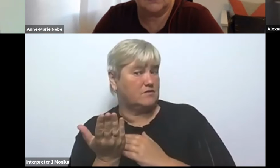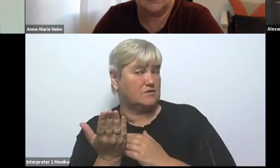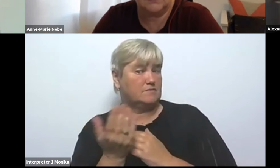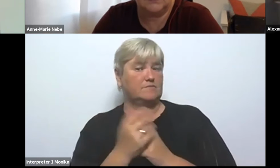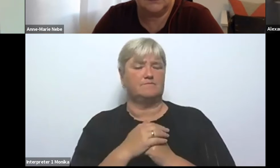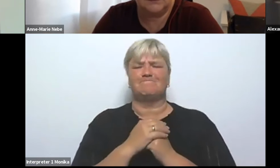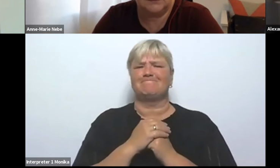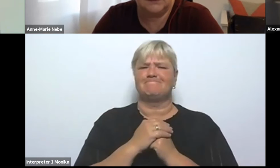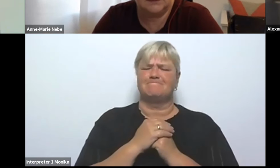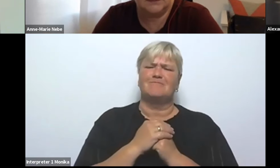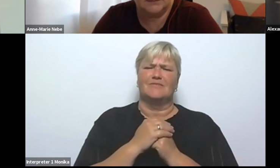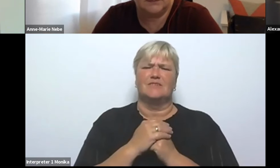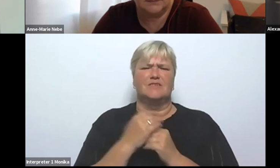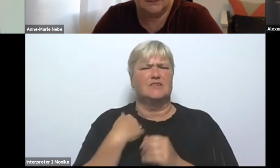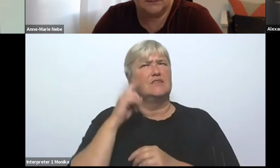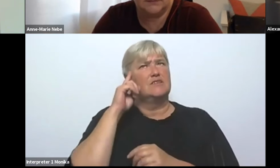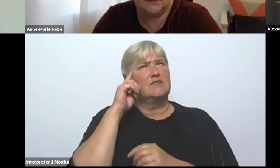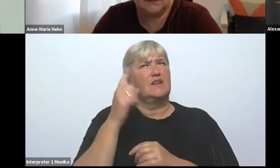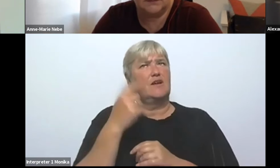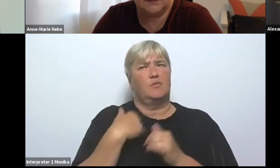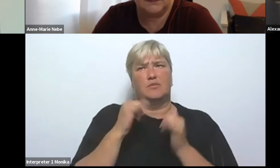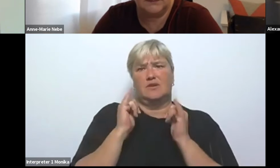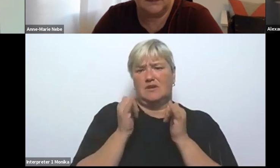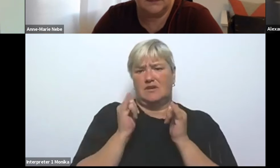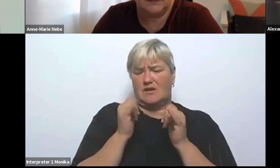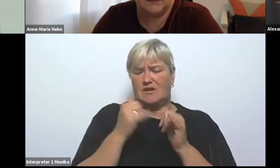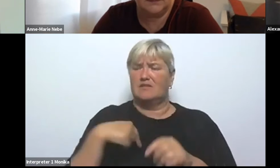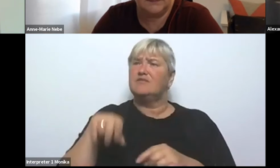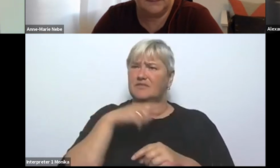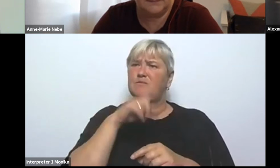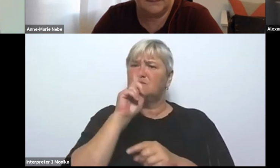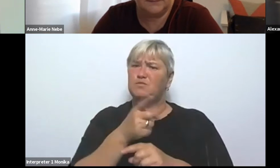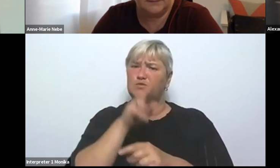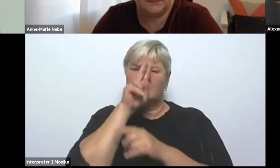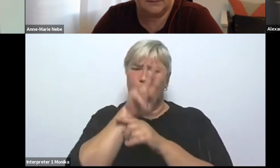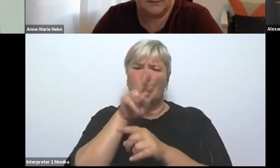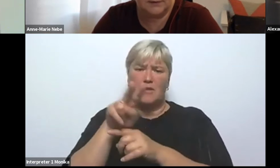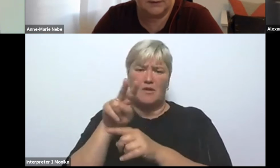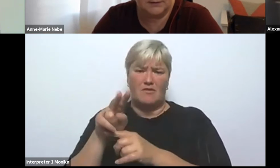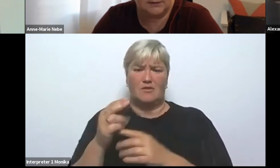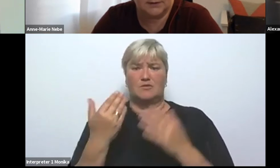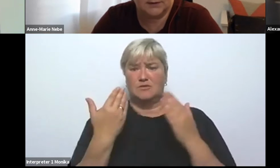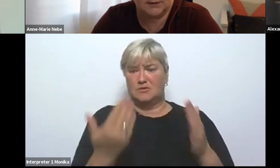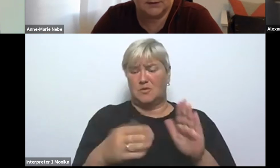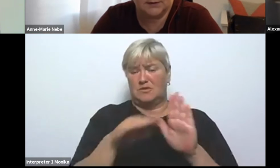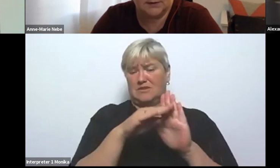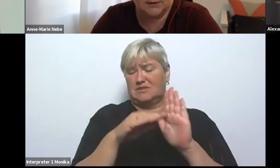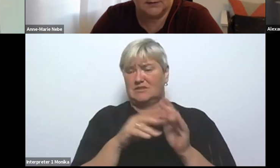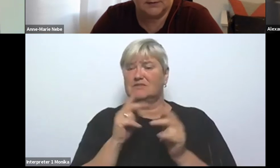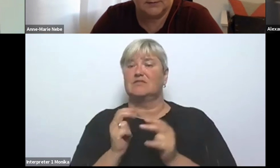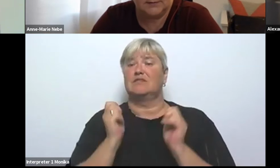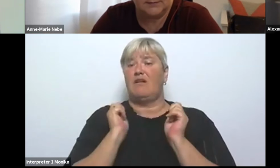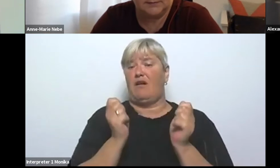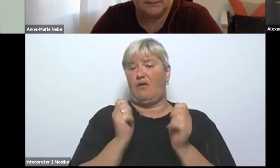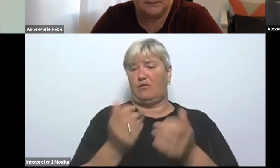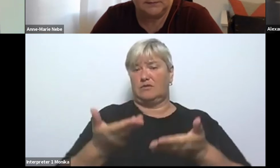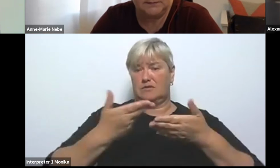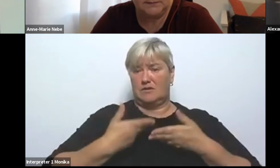Ja, ich denke schon. Also wir zum einen, klar müssen wir überwachen, das ist unser gesetzlicher Auftrag. Für uns ist ganz, ganz wichtig auch